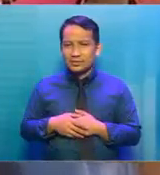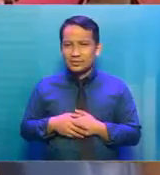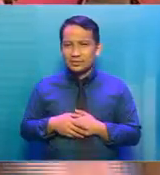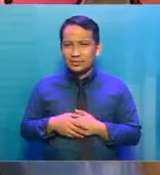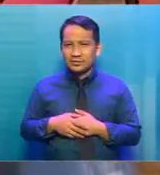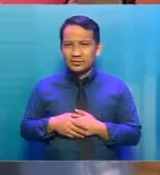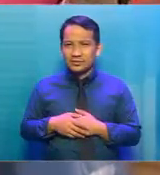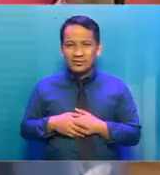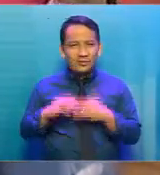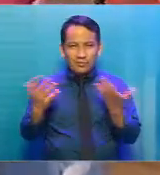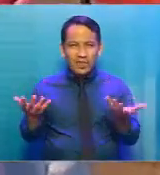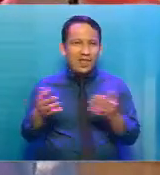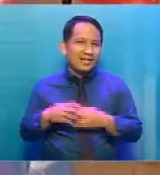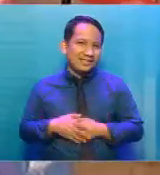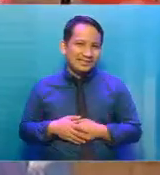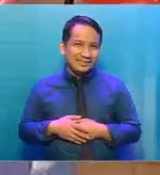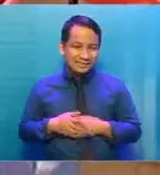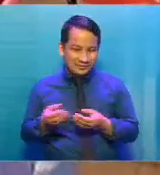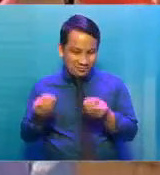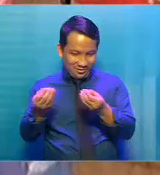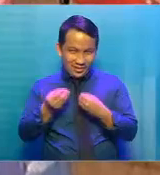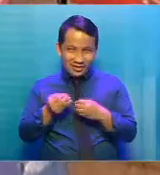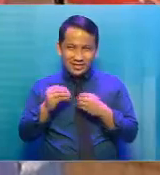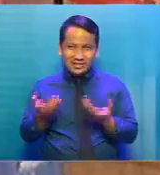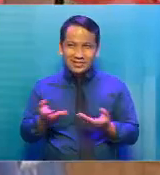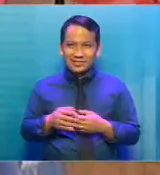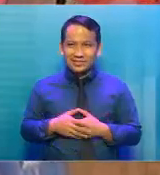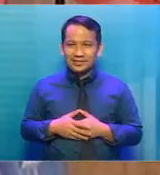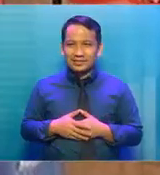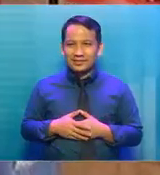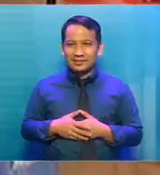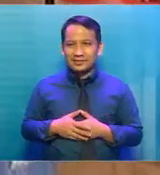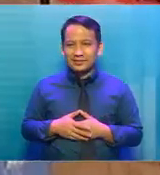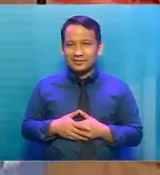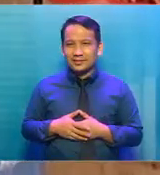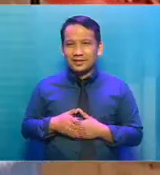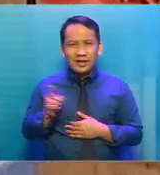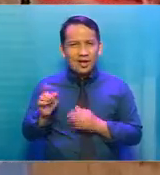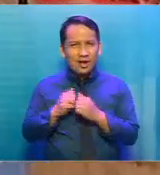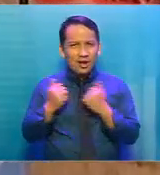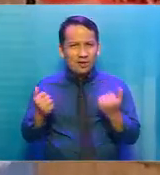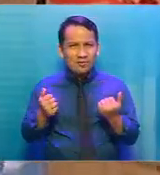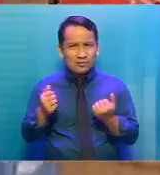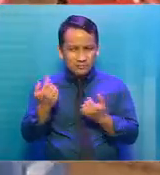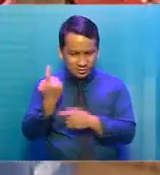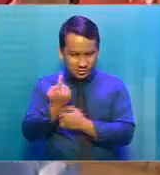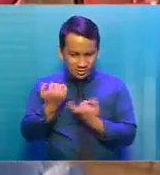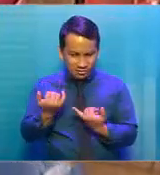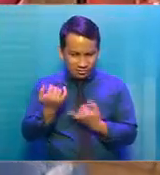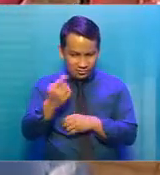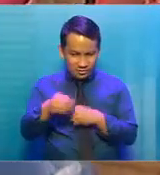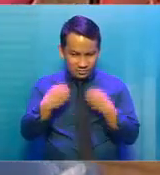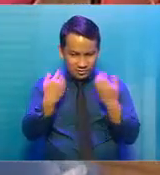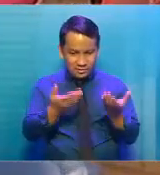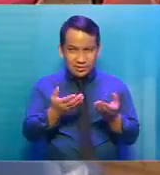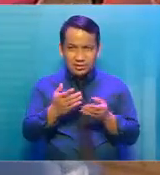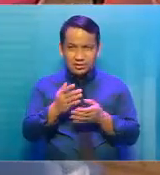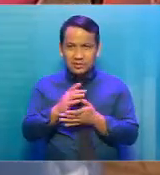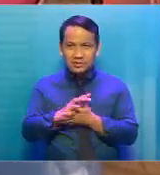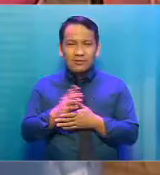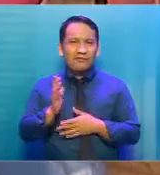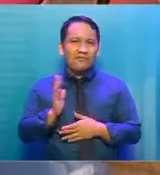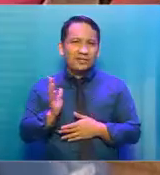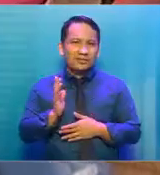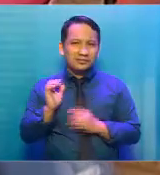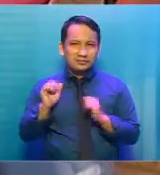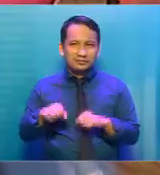Walang... Wala. Wala? Oo. Oo, ganun. Eh, paano ko kung panahon ngayon? May magbigay sa inyo ng bulaklak? May okay